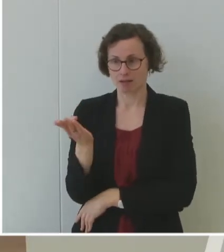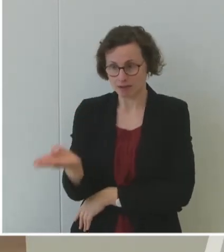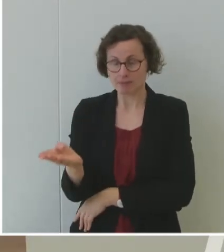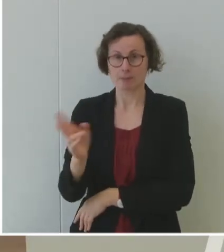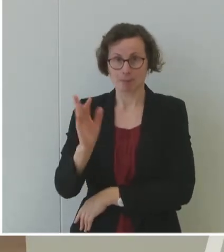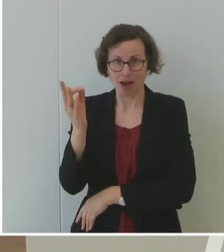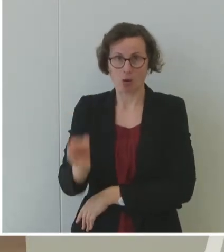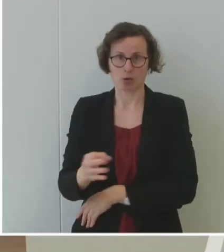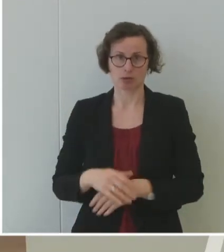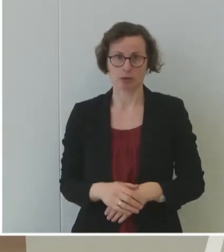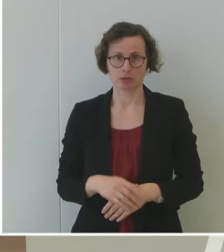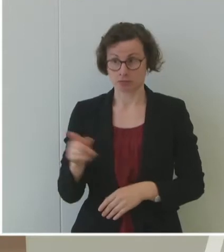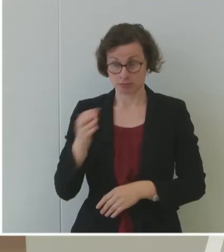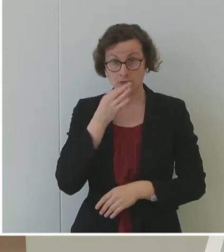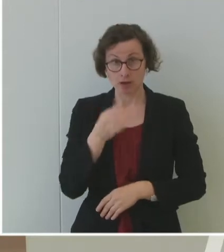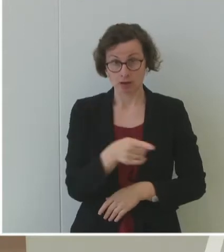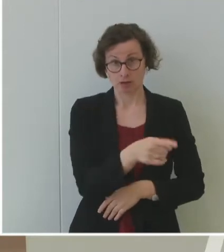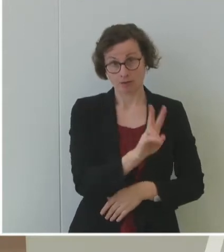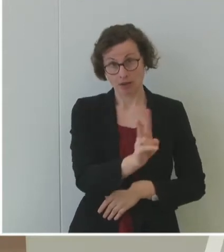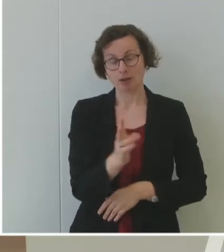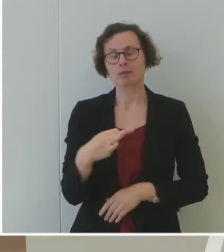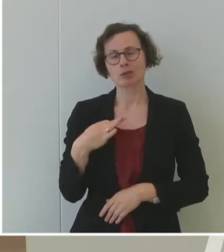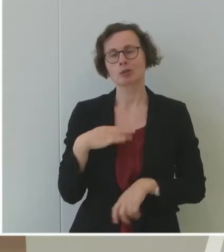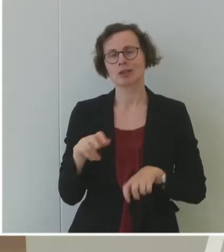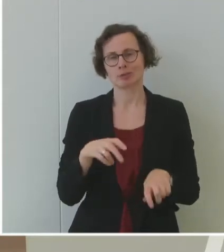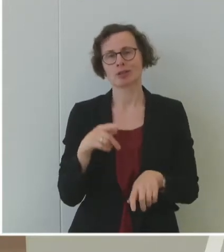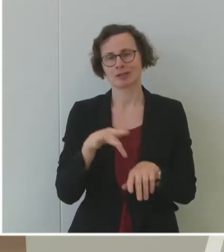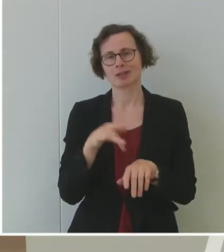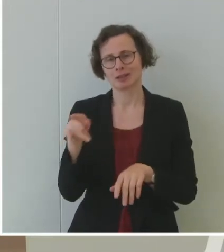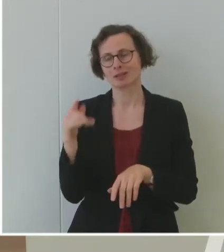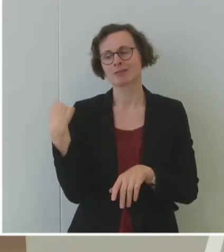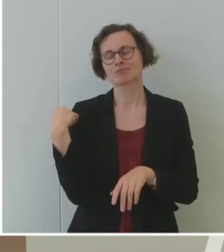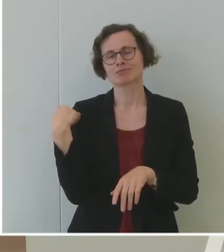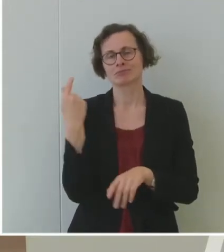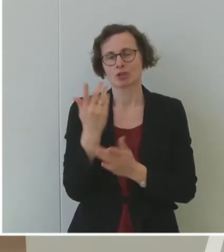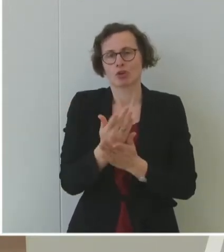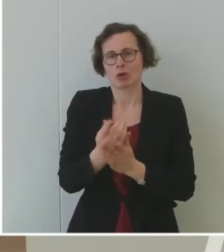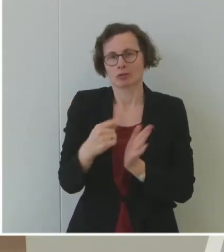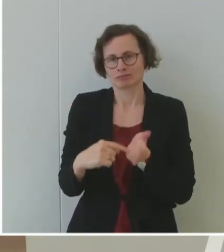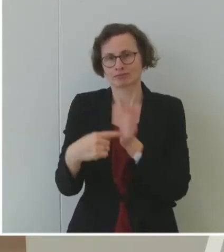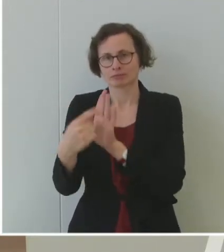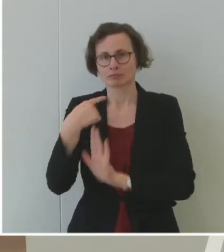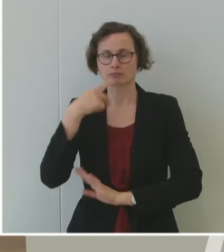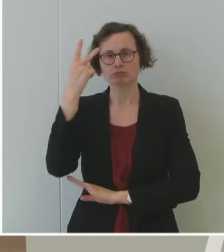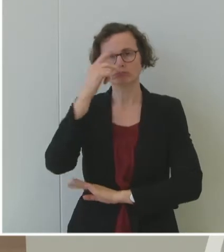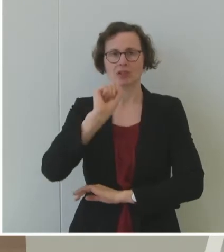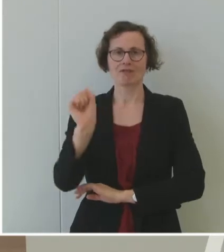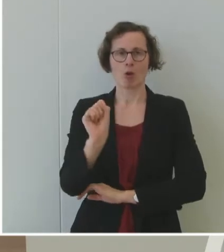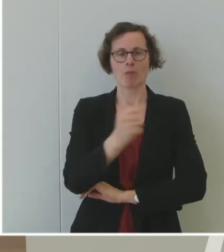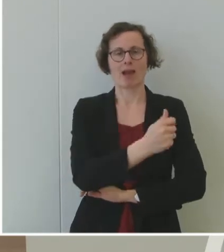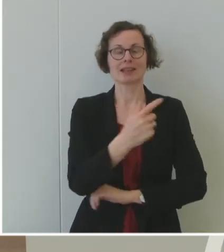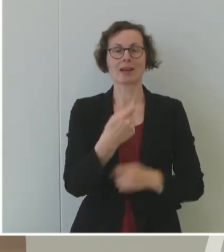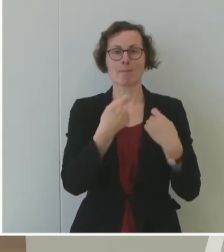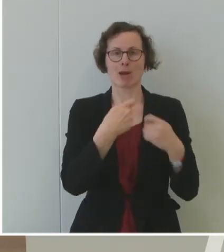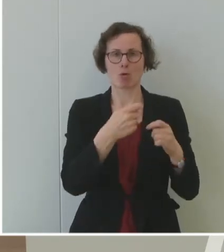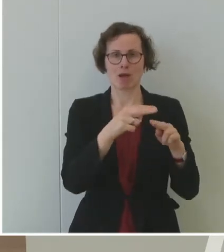Und wenn Sie fragen, wer das ist, selbst Ihre Gesundheitsministerin hat vor einigen Tagen dargestellt, dass sie nicht versteht, warum in einigen